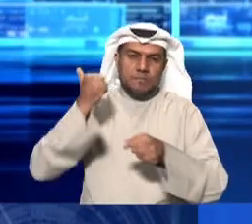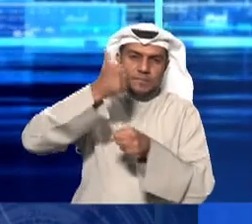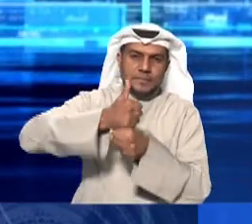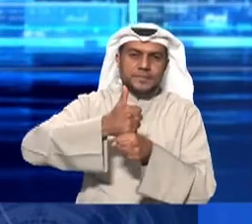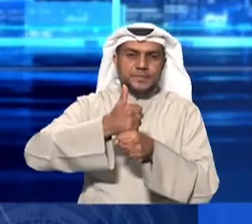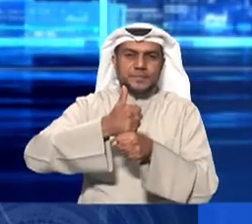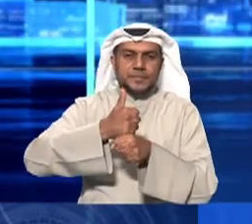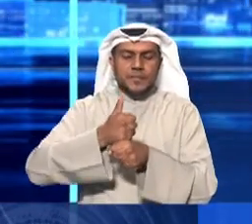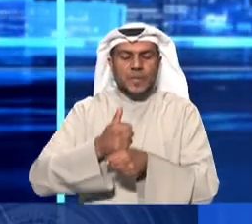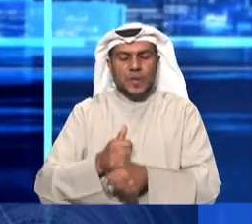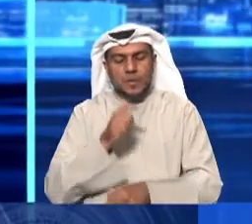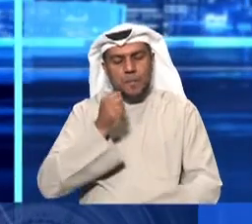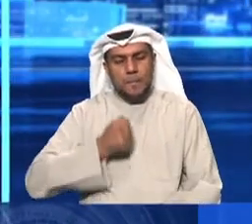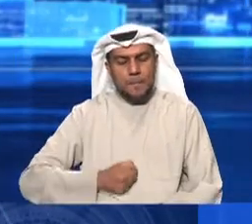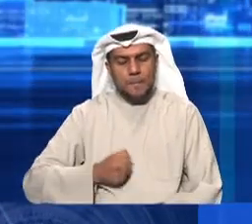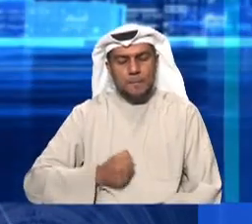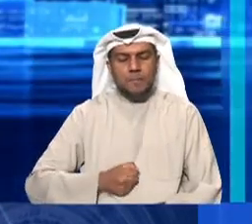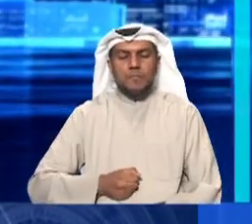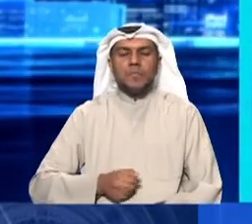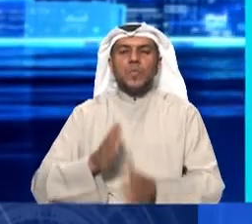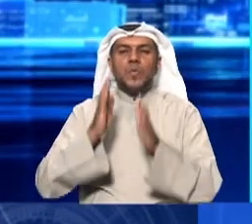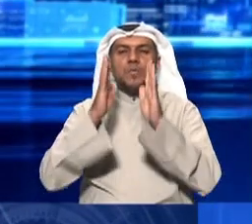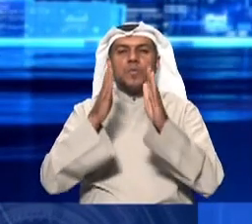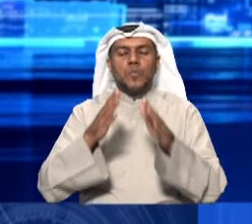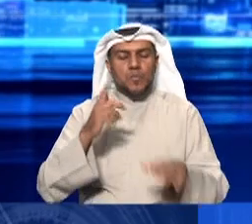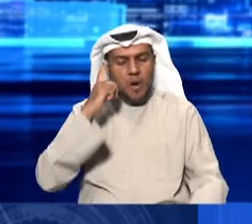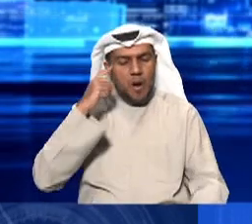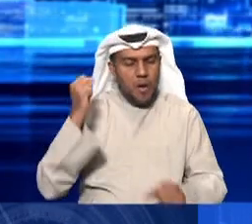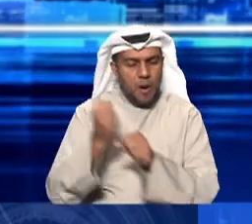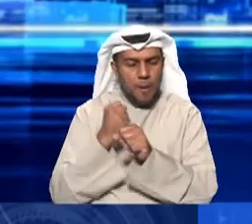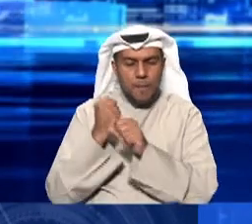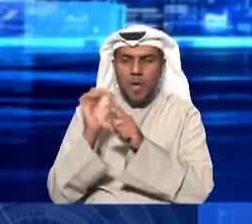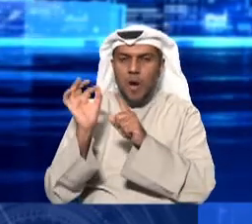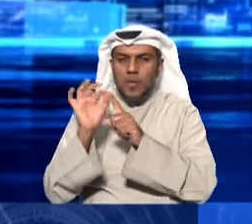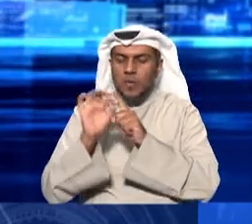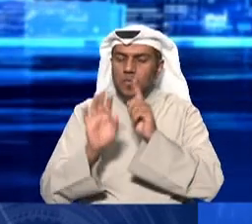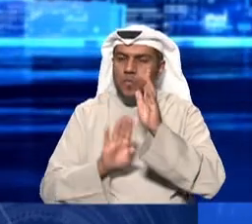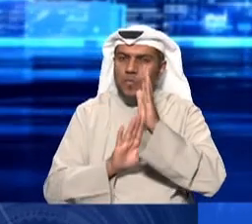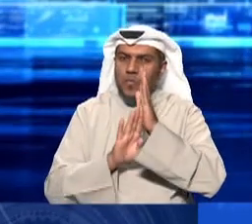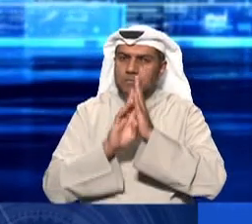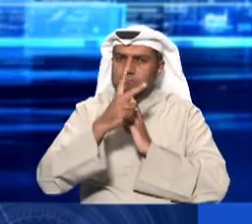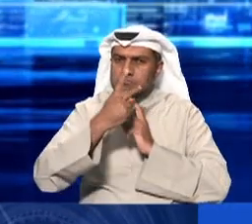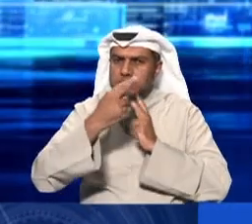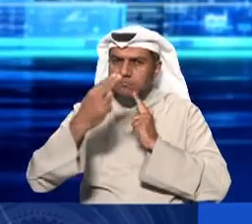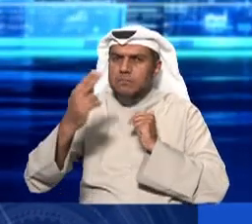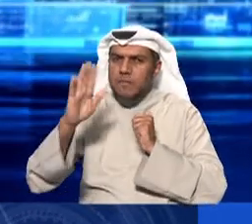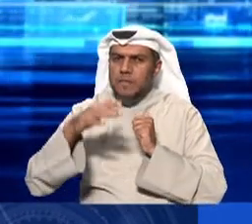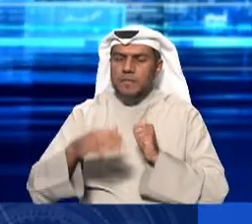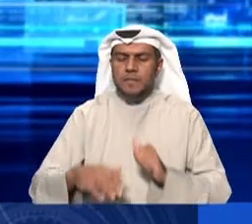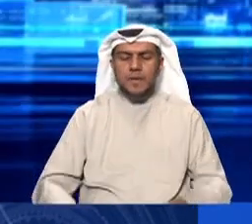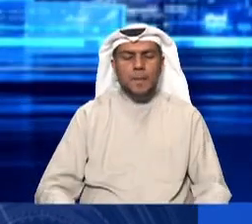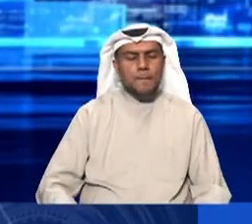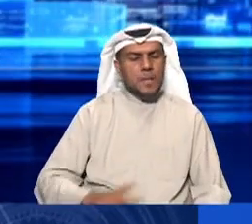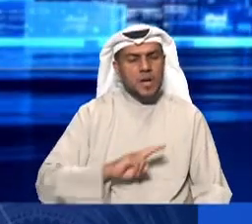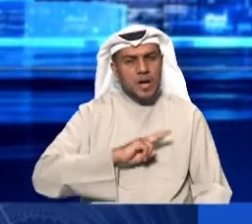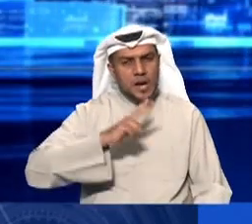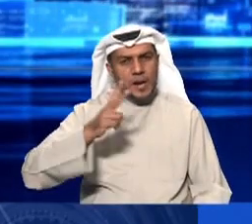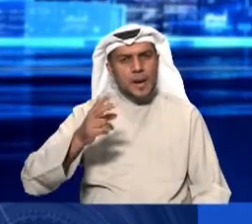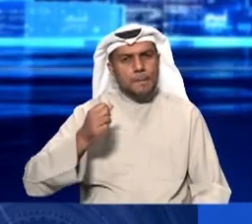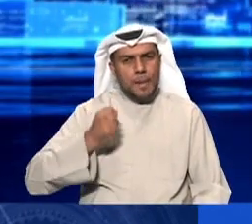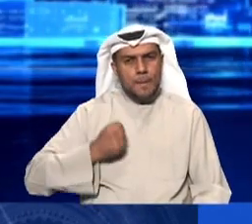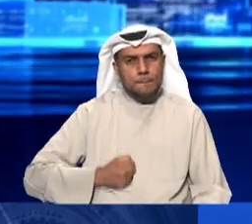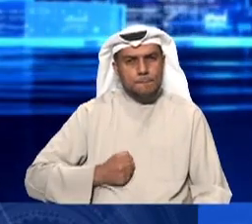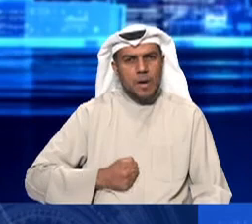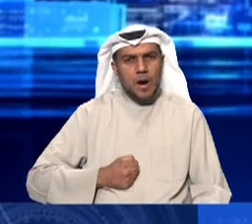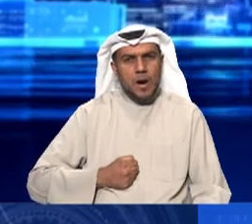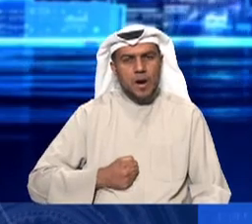البحرين الشقيقة في عهد جلالته الميمون من إنجازات حضارية شملت مختلف الميادين، متمنيا سمو رعاه الله